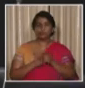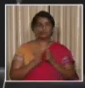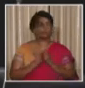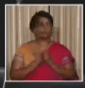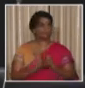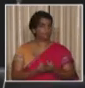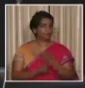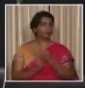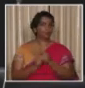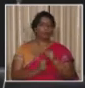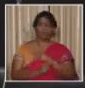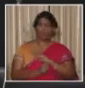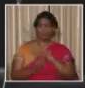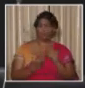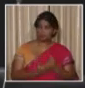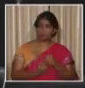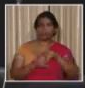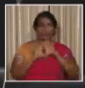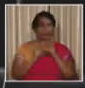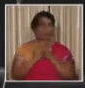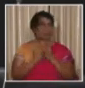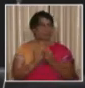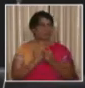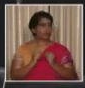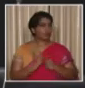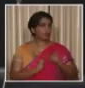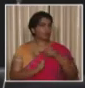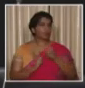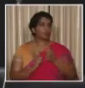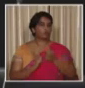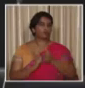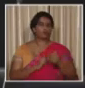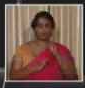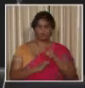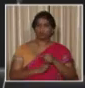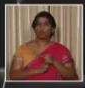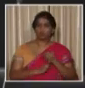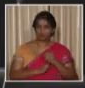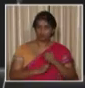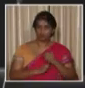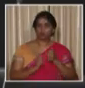කාර්යක්ෂම ලාභ ලබන පොදු ප්‍රවාහනයේ වැඩි දියුණු කරන එකක් බවට පත් කරන්න මම කටයුතු කරනවා.